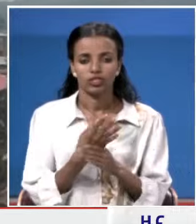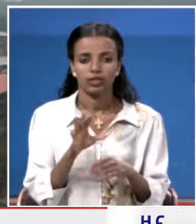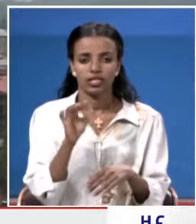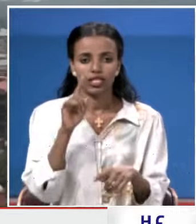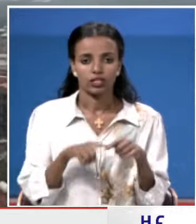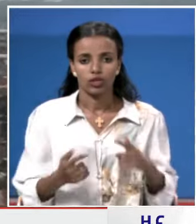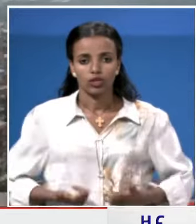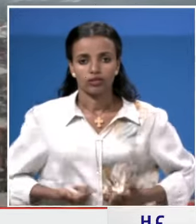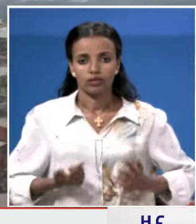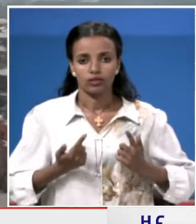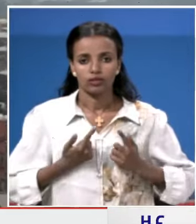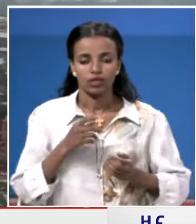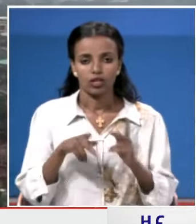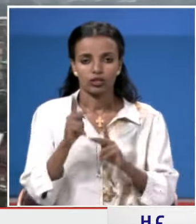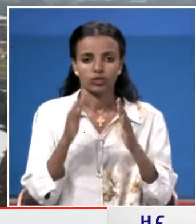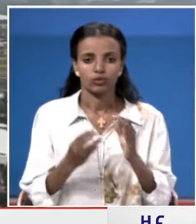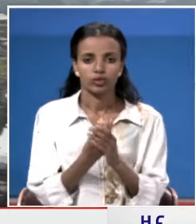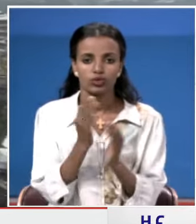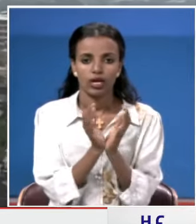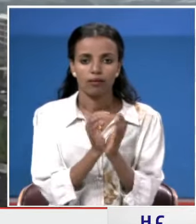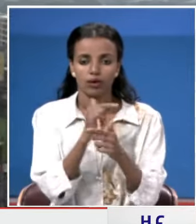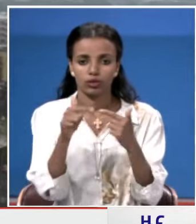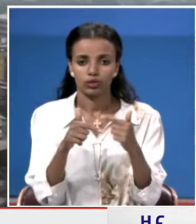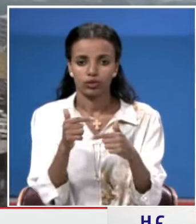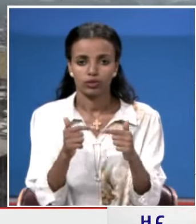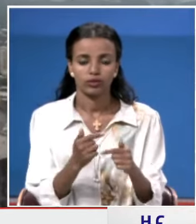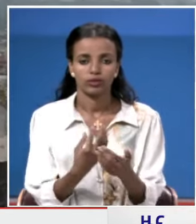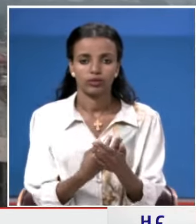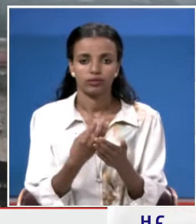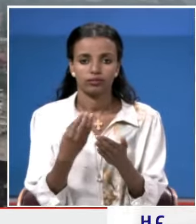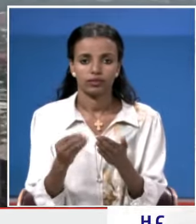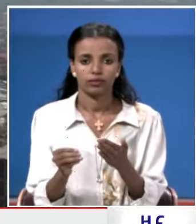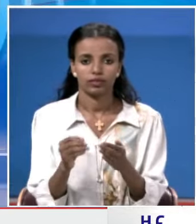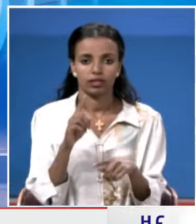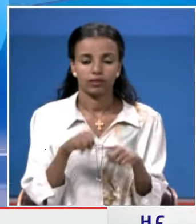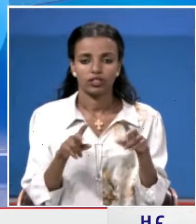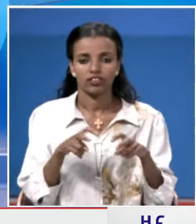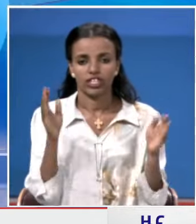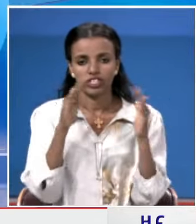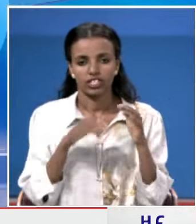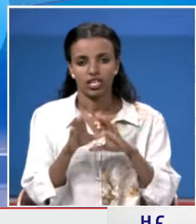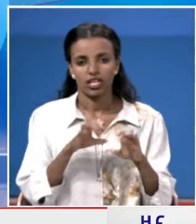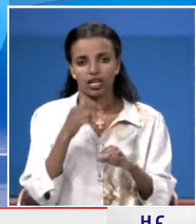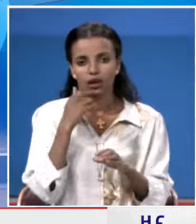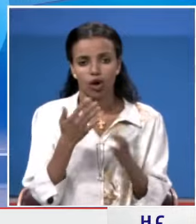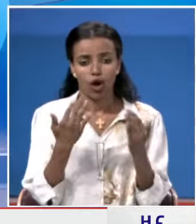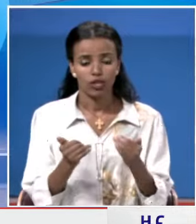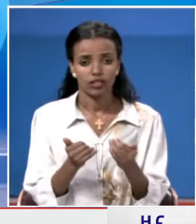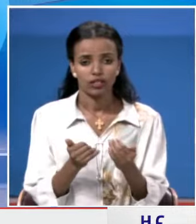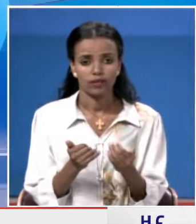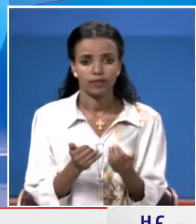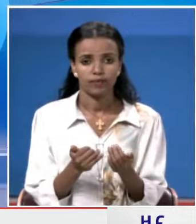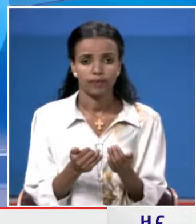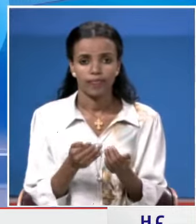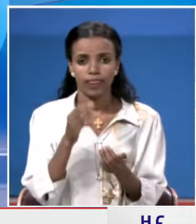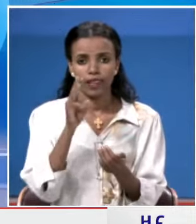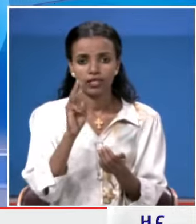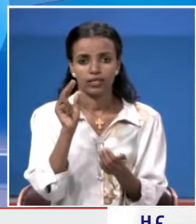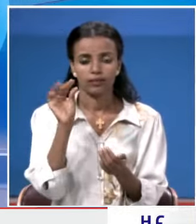አርሶ አደሩም ምርቱን ወደ ገበያ አውጥቶ መሸጥ ባለመቻሉ ለከፋ ችግር ተዳርገናል ይላሉ። አሁን የሚገርም ሸቀጥም የሰብል